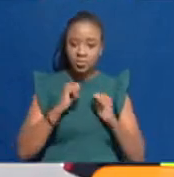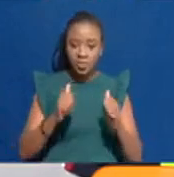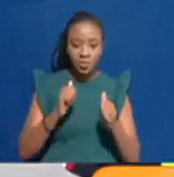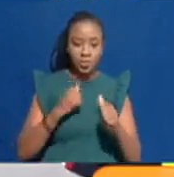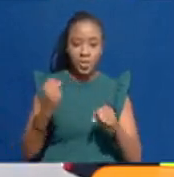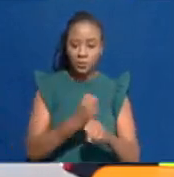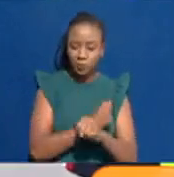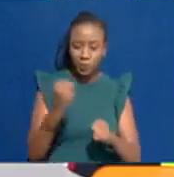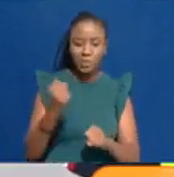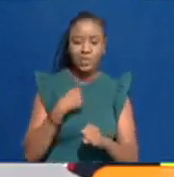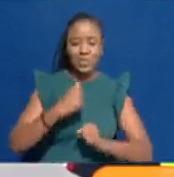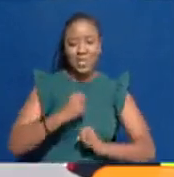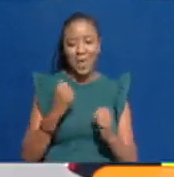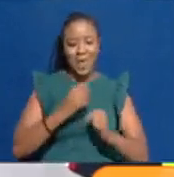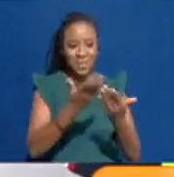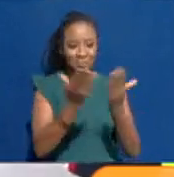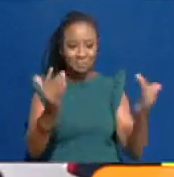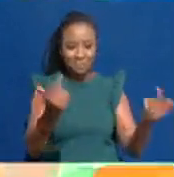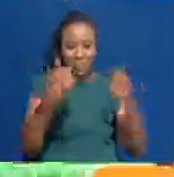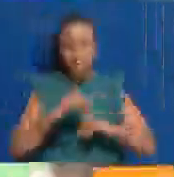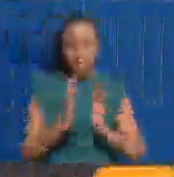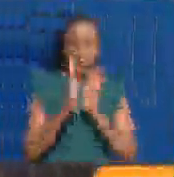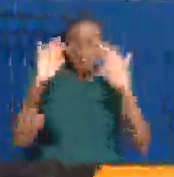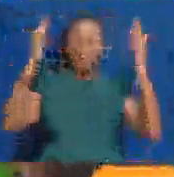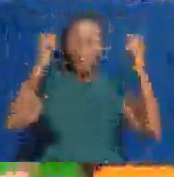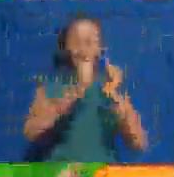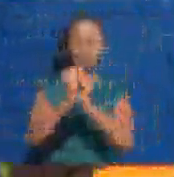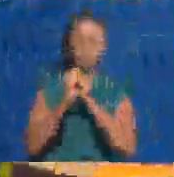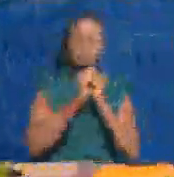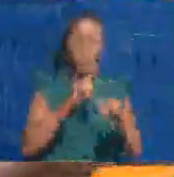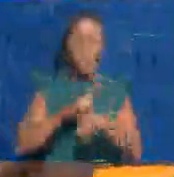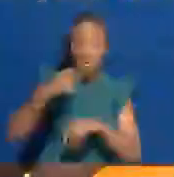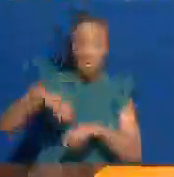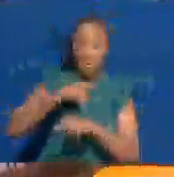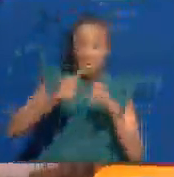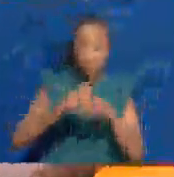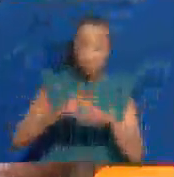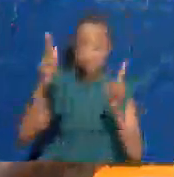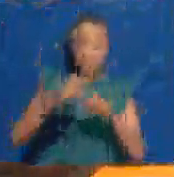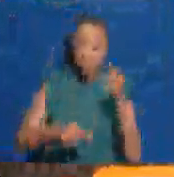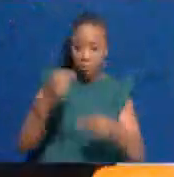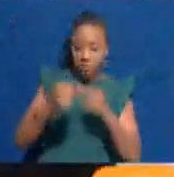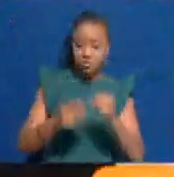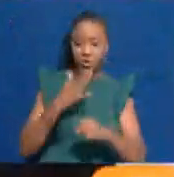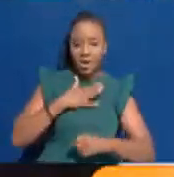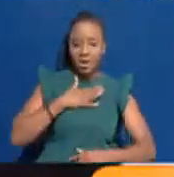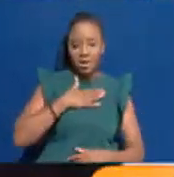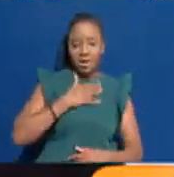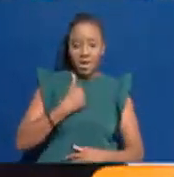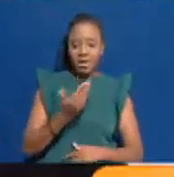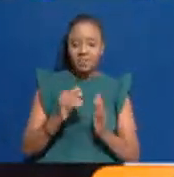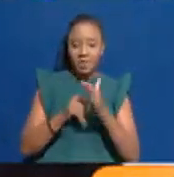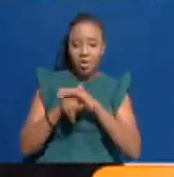na nafurahia wamekuja tumesherehekea pamoja. When the season started, we as a team we had our goal, and our goal was